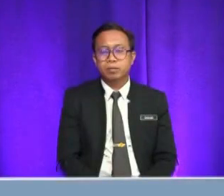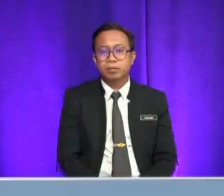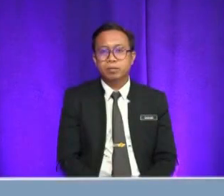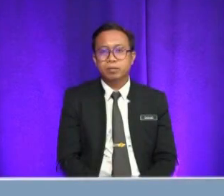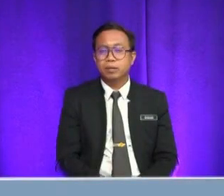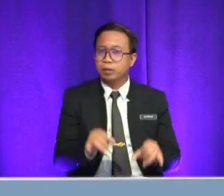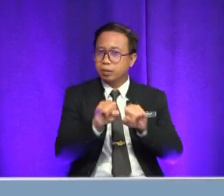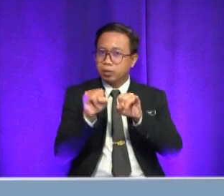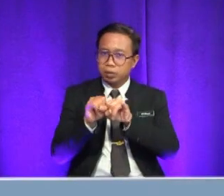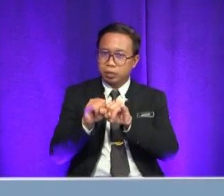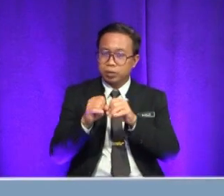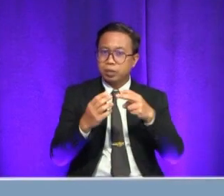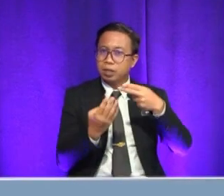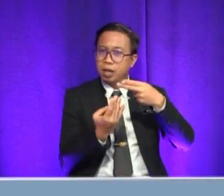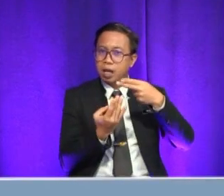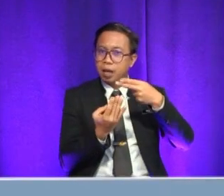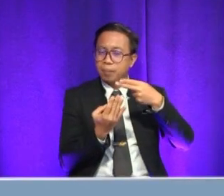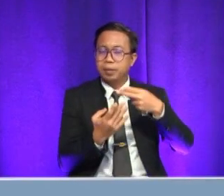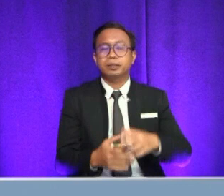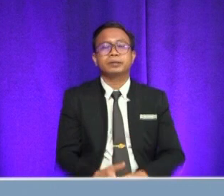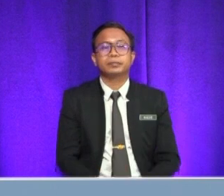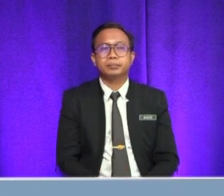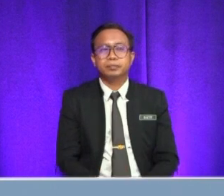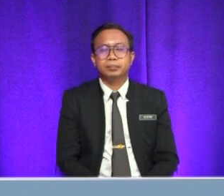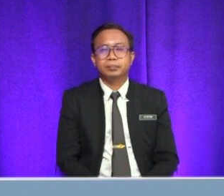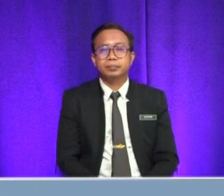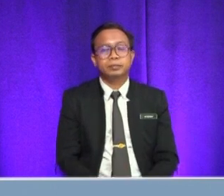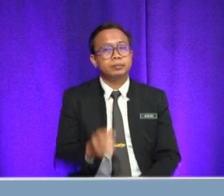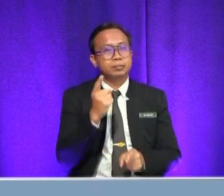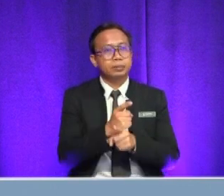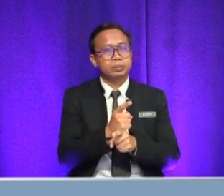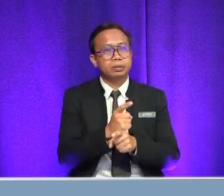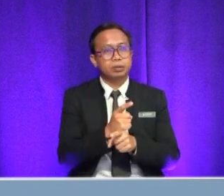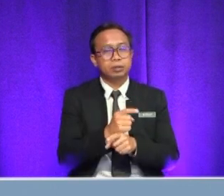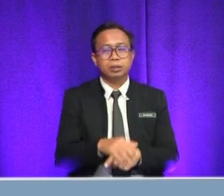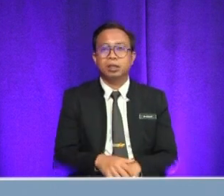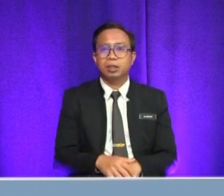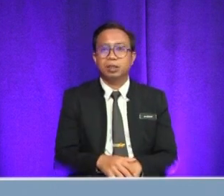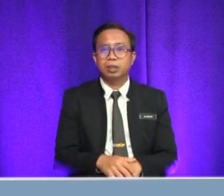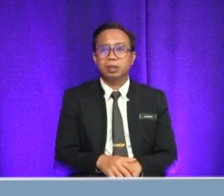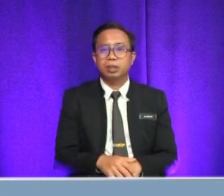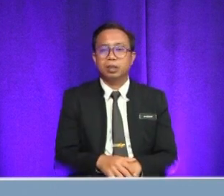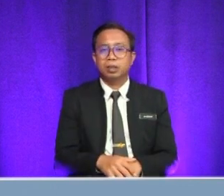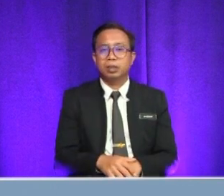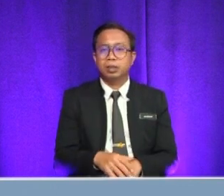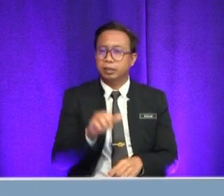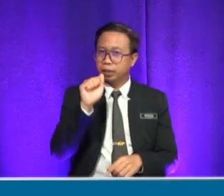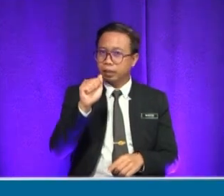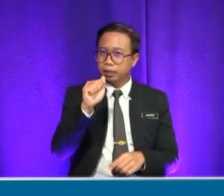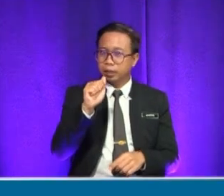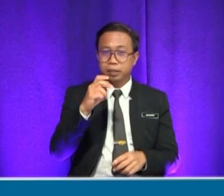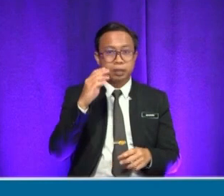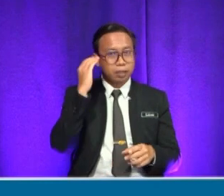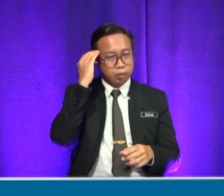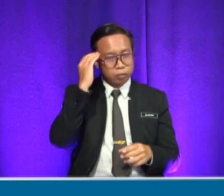Jenis haba. Okey, jenis Haba. haba. Okey, betul. Sebab jenis haba, dekat sini sensor A mengesan